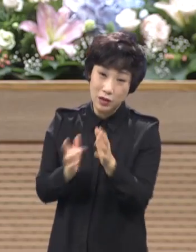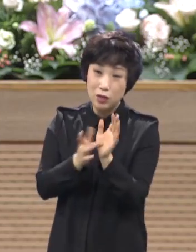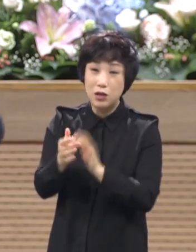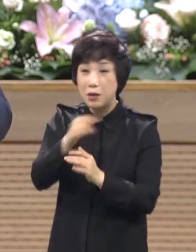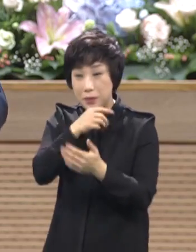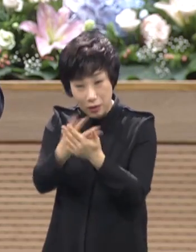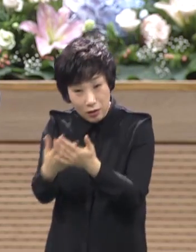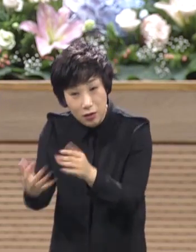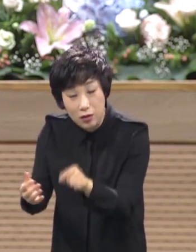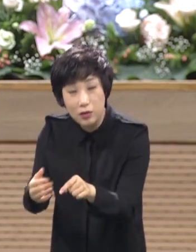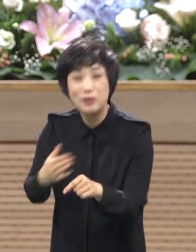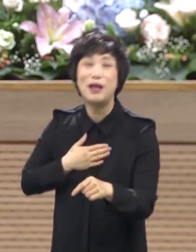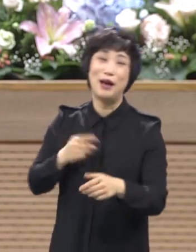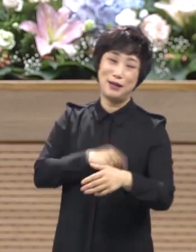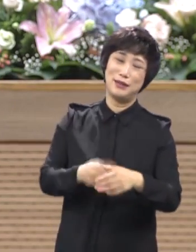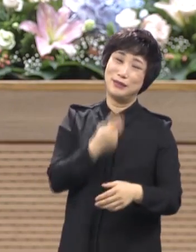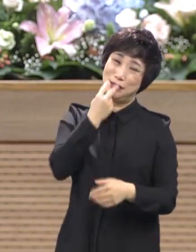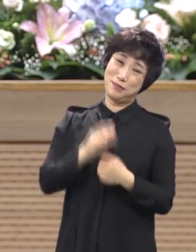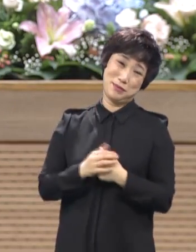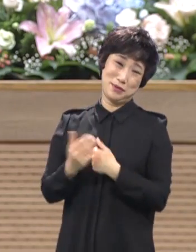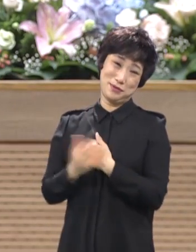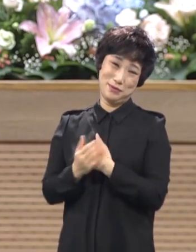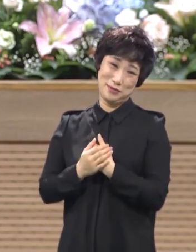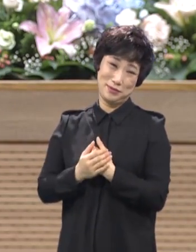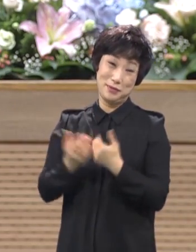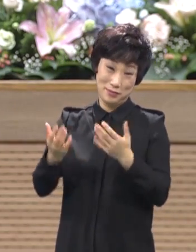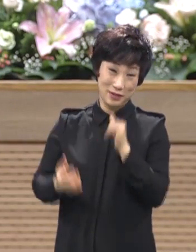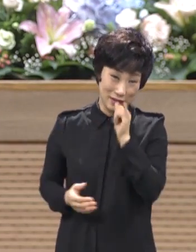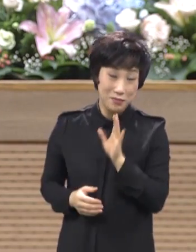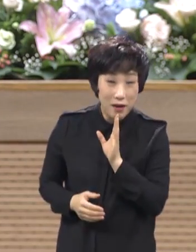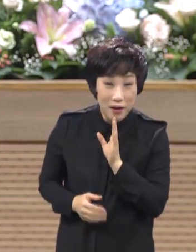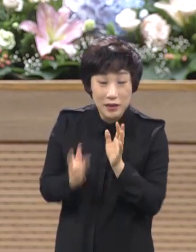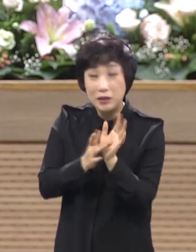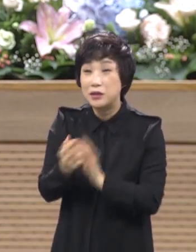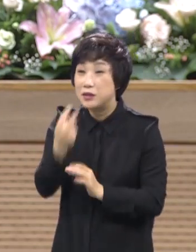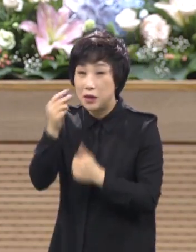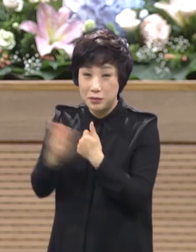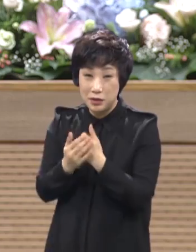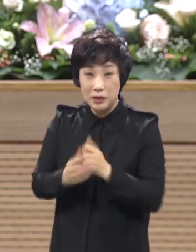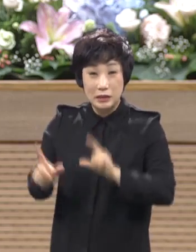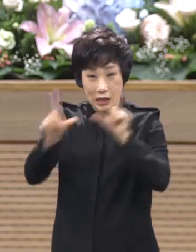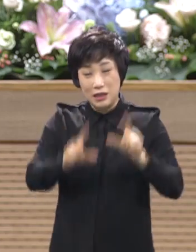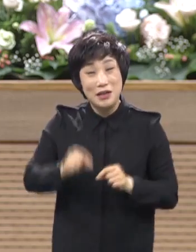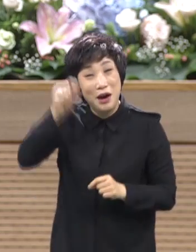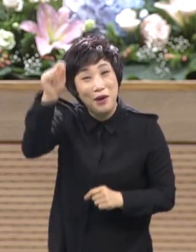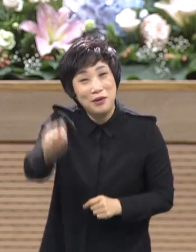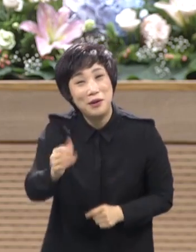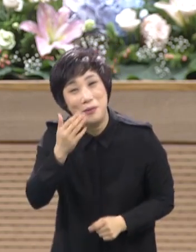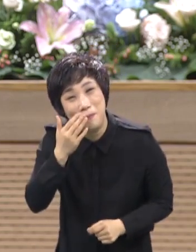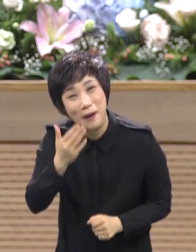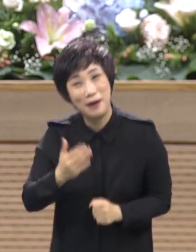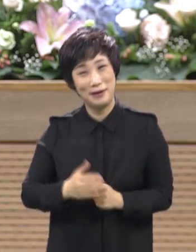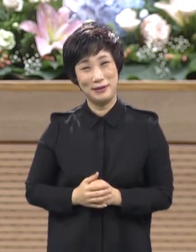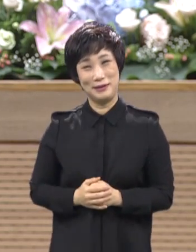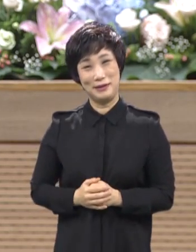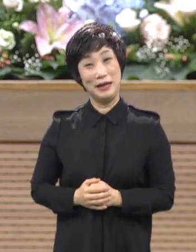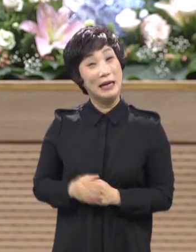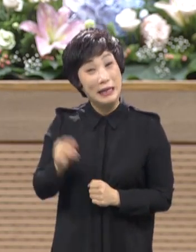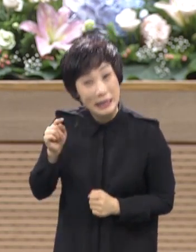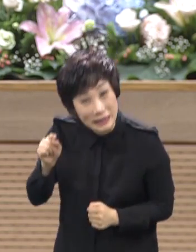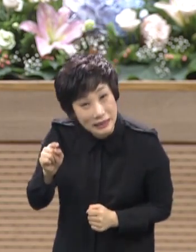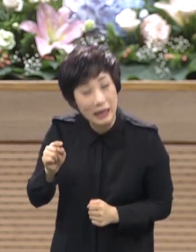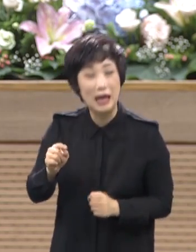흘리신 피가 내 안에 생명이 되어 그 생명으로 영원히 살게 되었더니